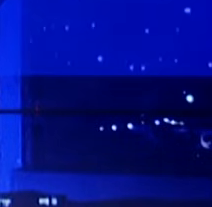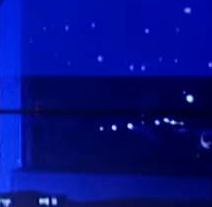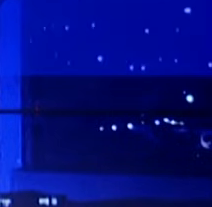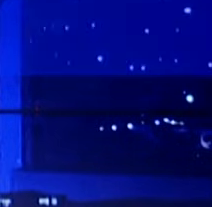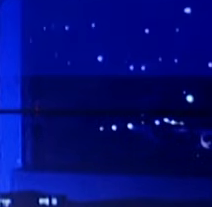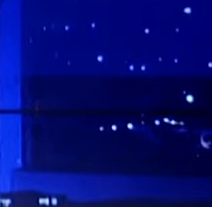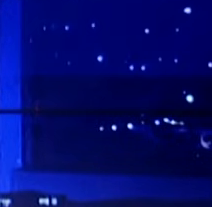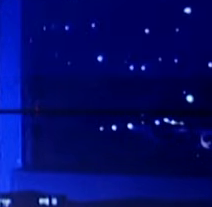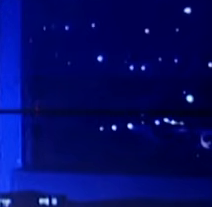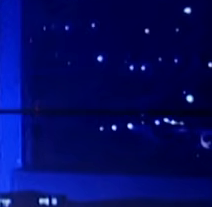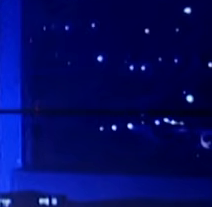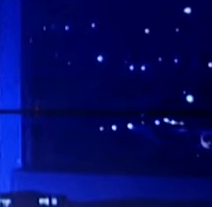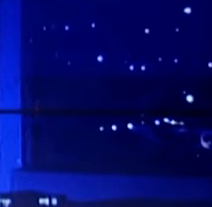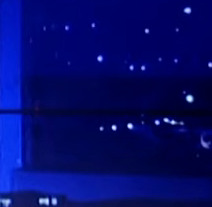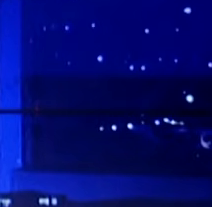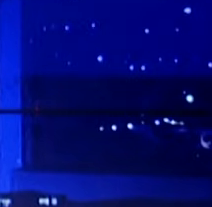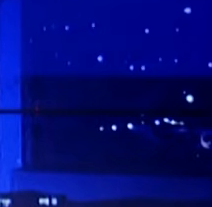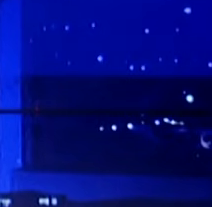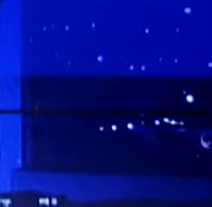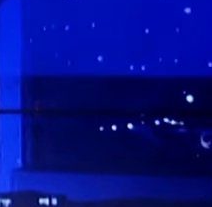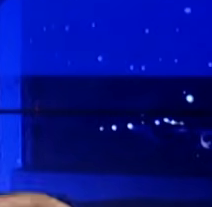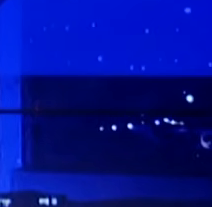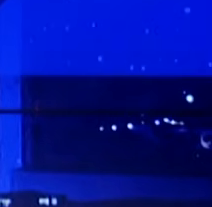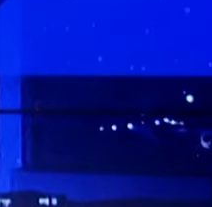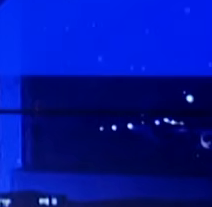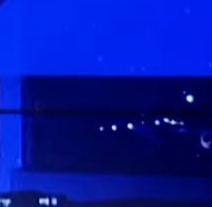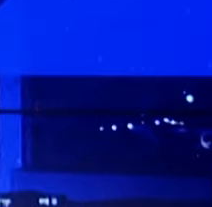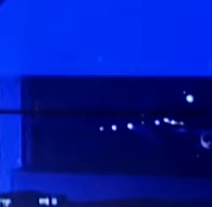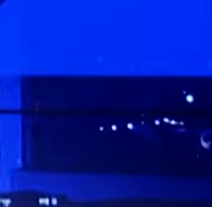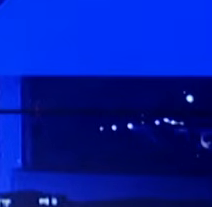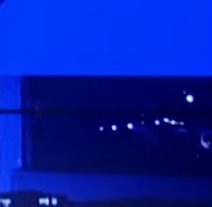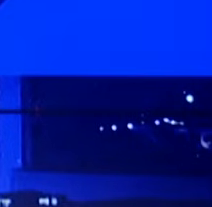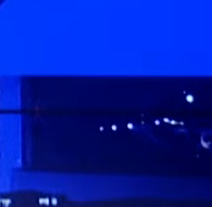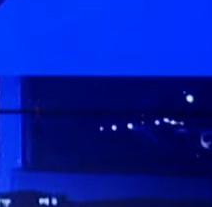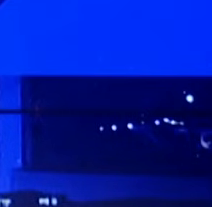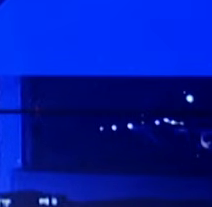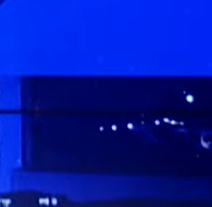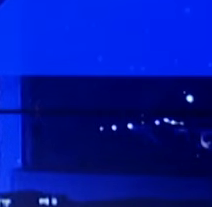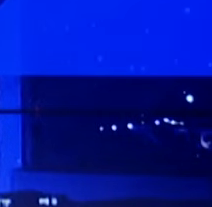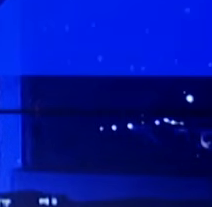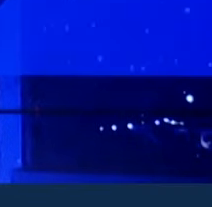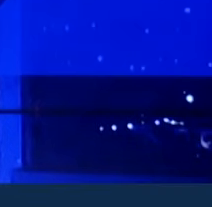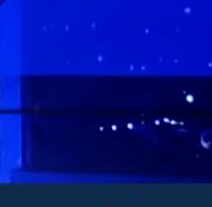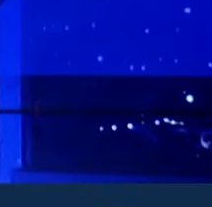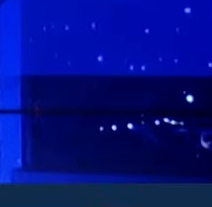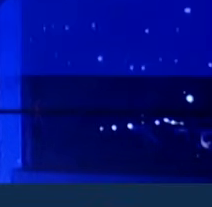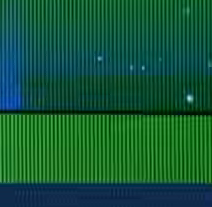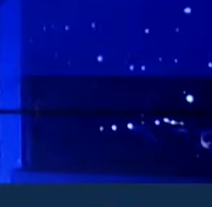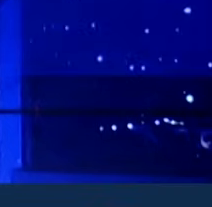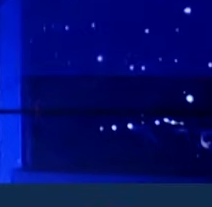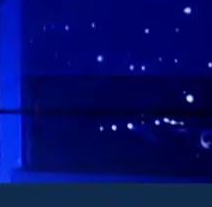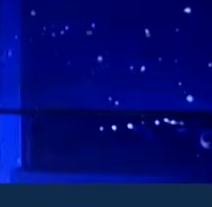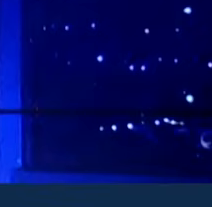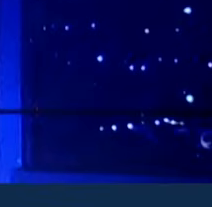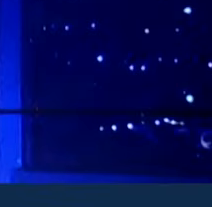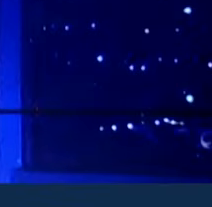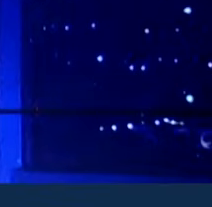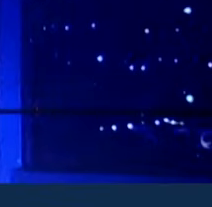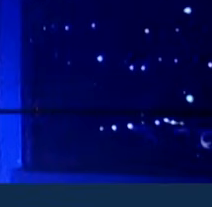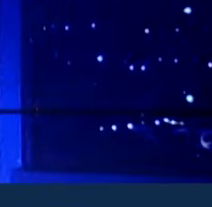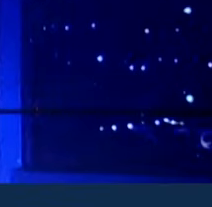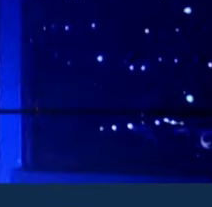Ikanongere nguhe ikaze muri aya makuru tugiye kwinjira muri weekend. Wabibonye rero ko tuzivuze kwinjira muri iyi weekend turi kumwe